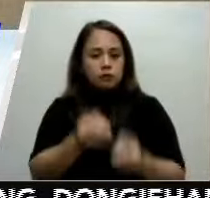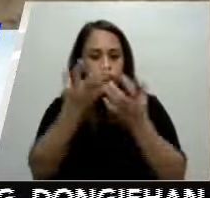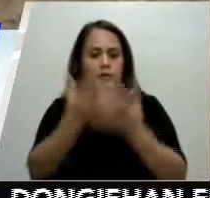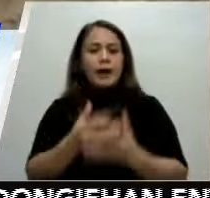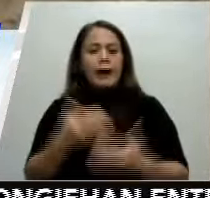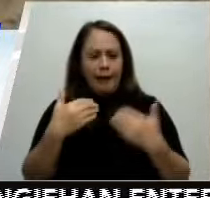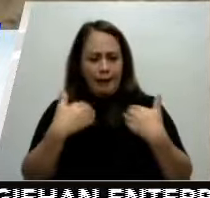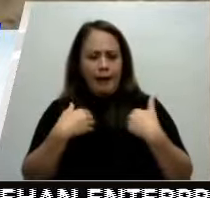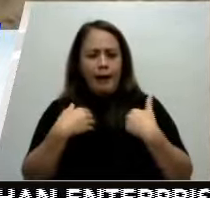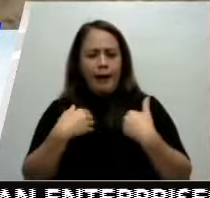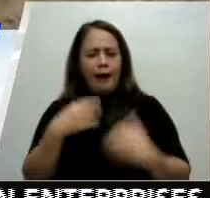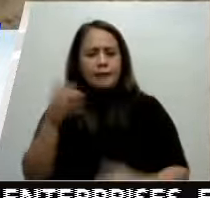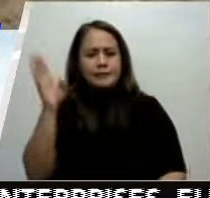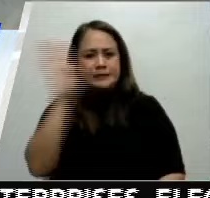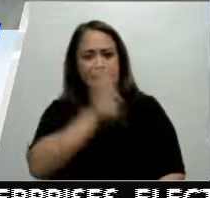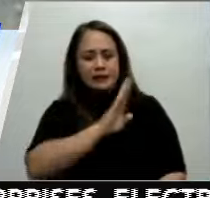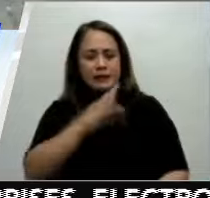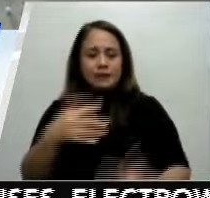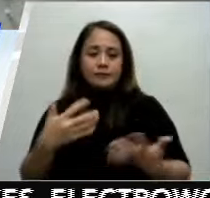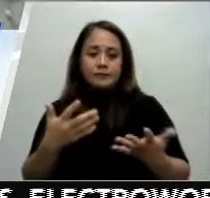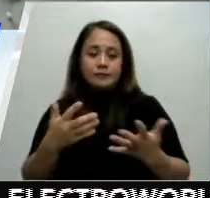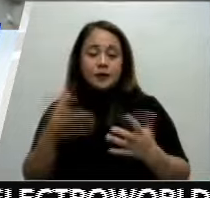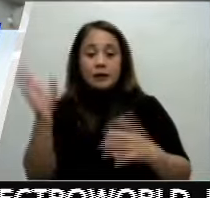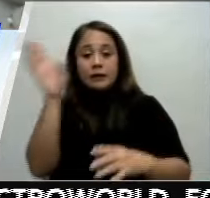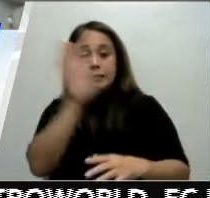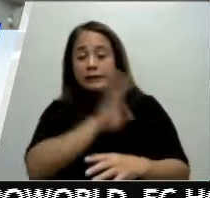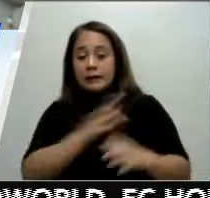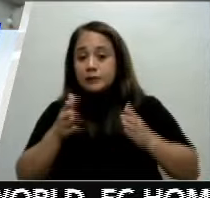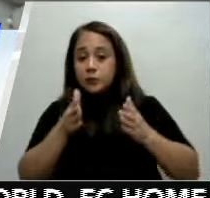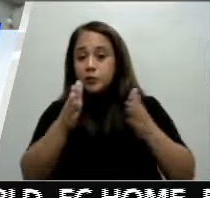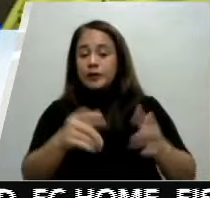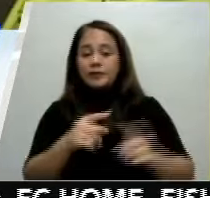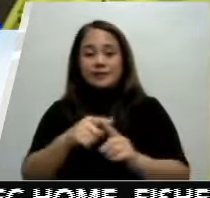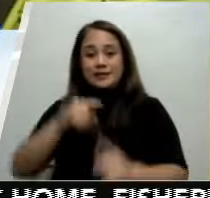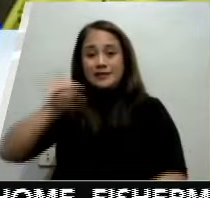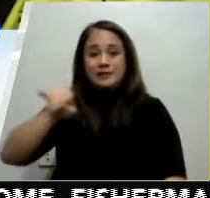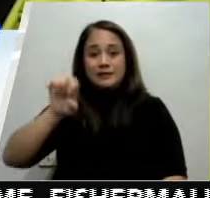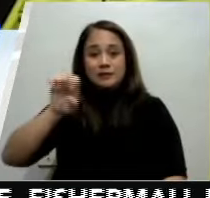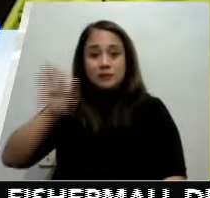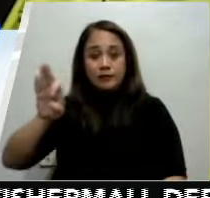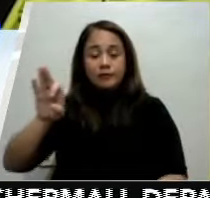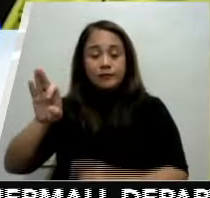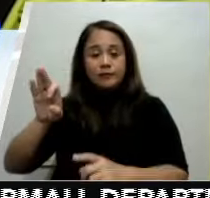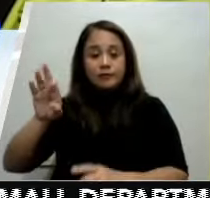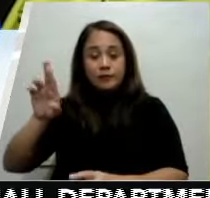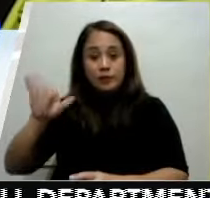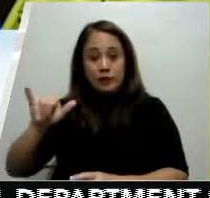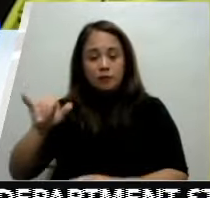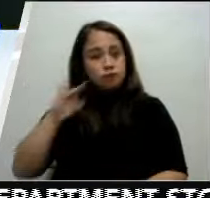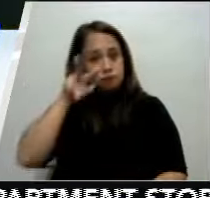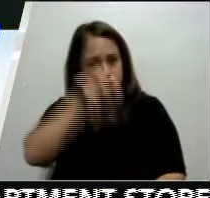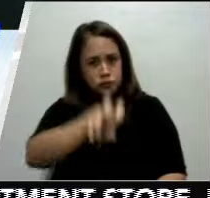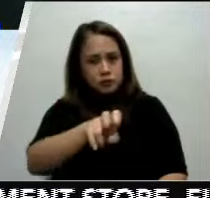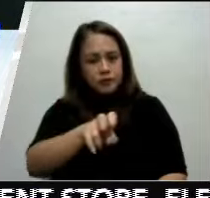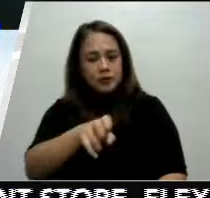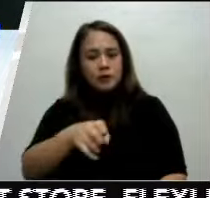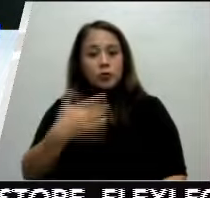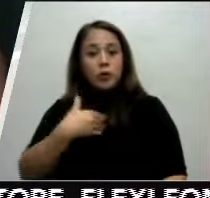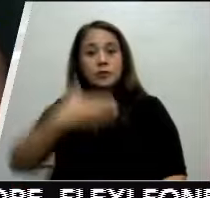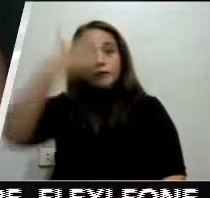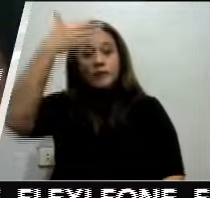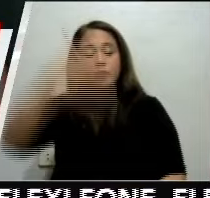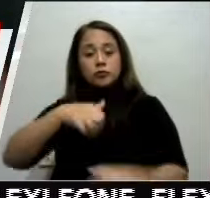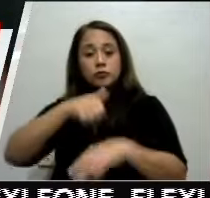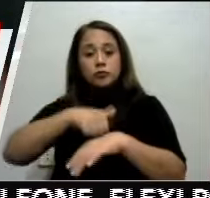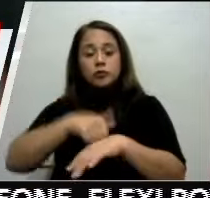sa kalsada kung saan ito sumabog. Isa si Jeffrey sa nakakita sa granada na nasa tapat ng tindahan niya sumabog. Lalaro ako ng